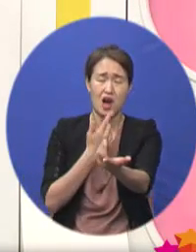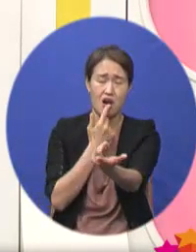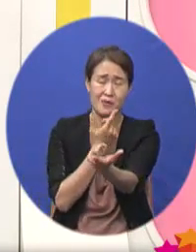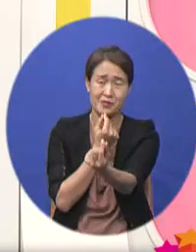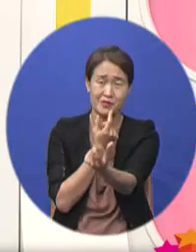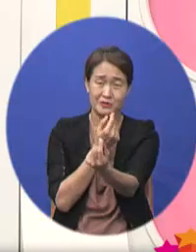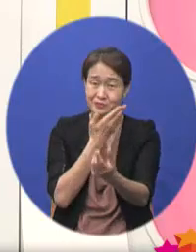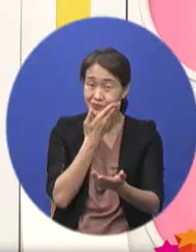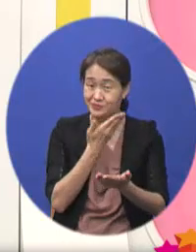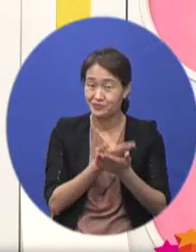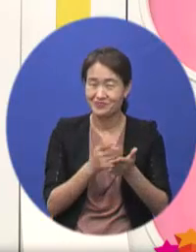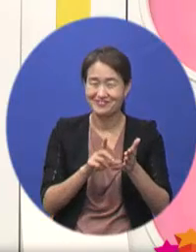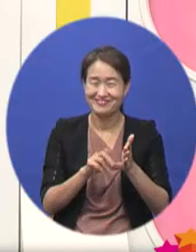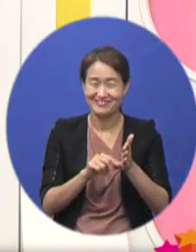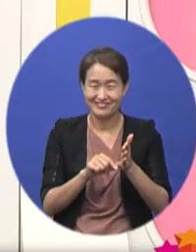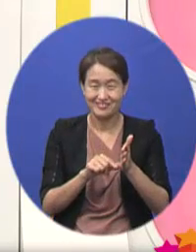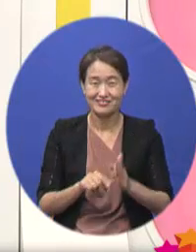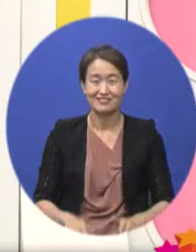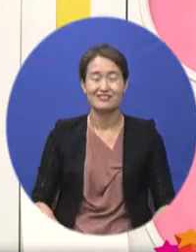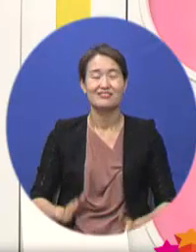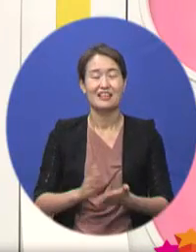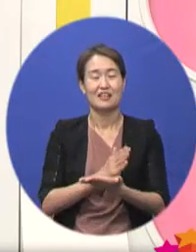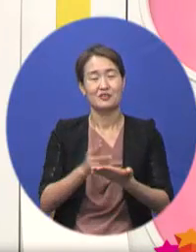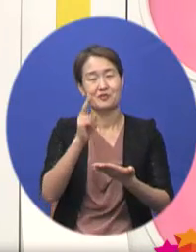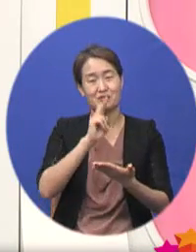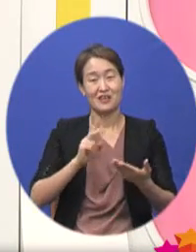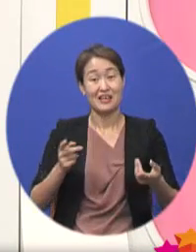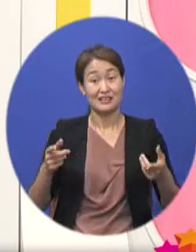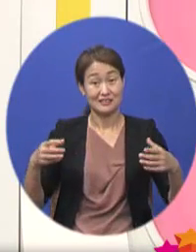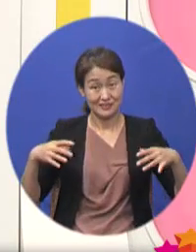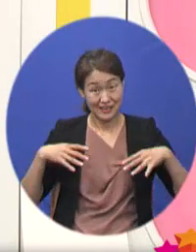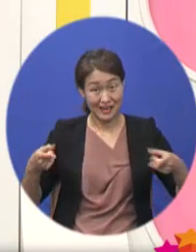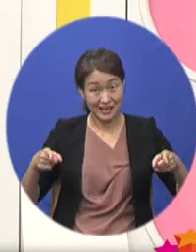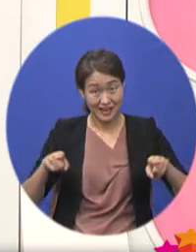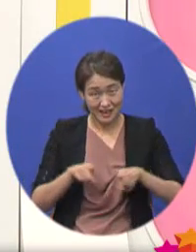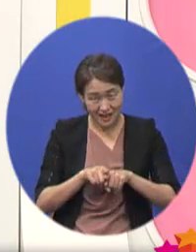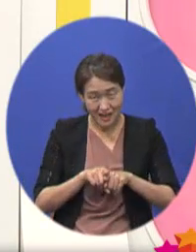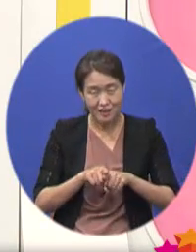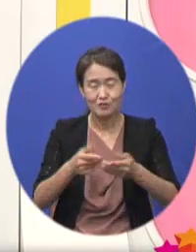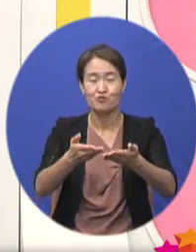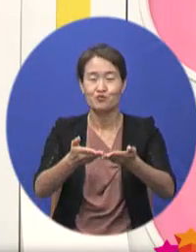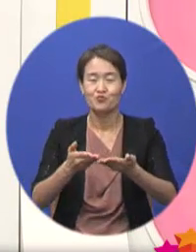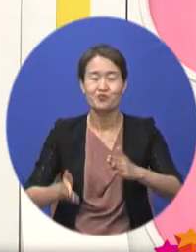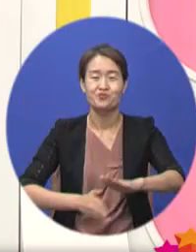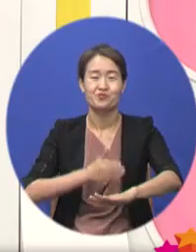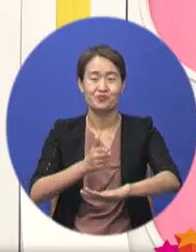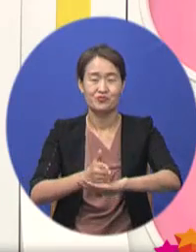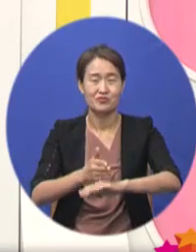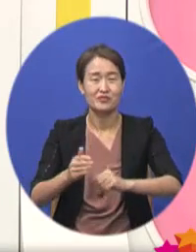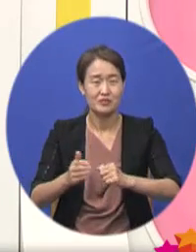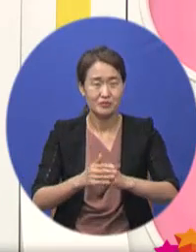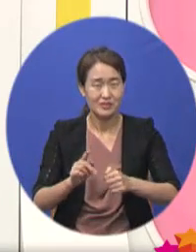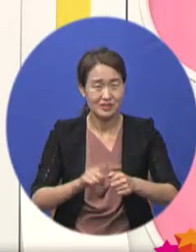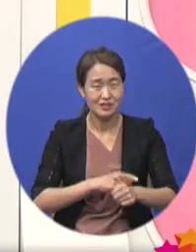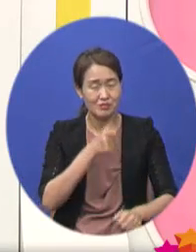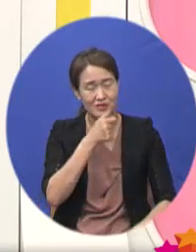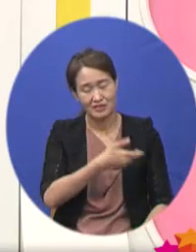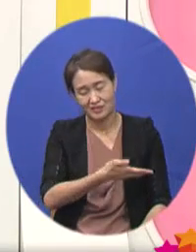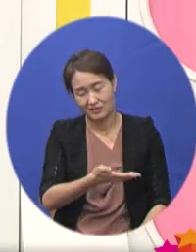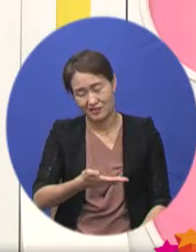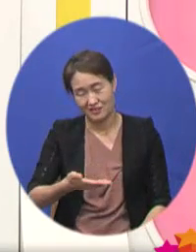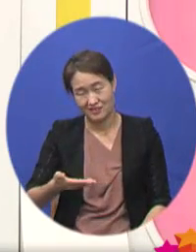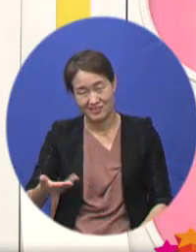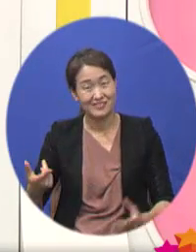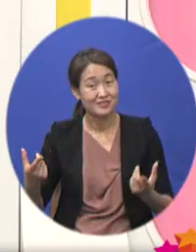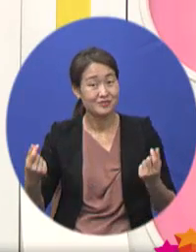옵니다. 귀한 시간, 저희 나눔 노래자랑과 함께 해주셔서 감사합니다. 고맙습니다. 네. 그래서 강물을 네. 흐르는 뉴스와 같다고 하잖아요.